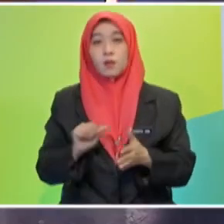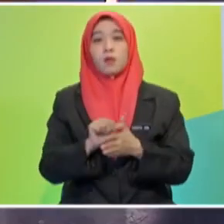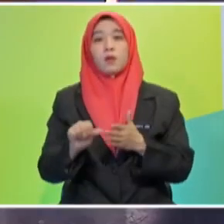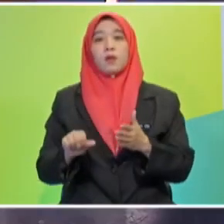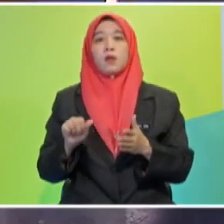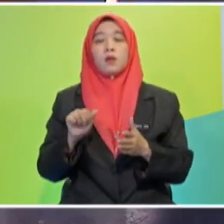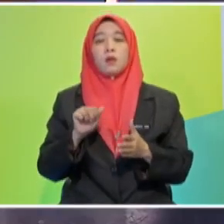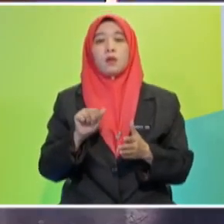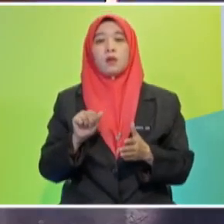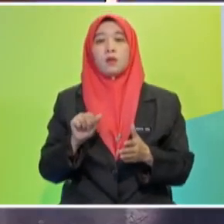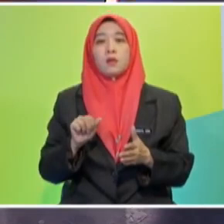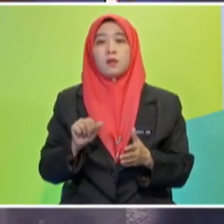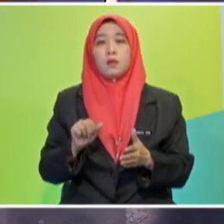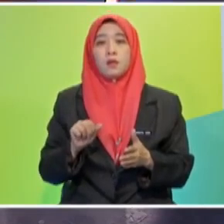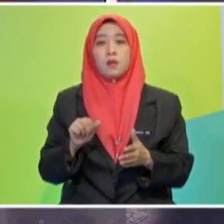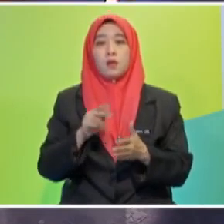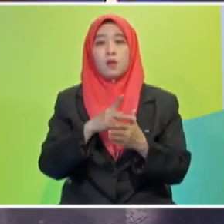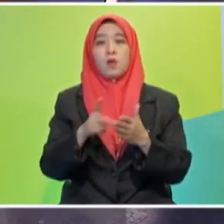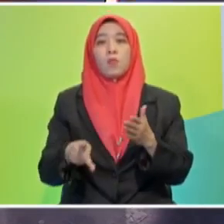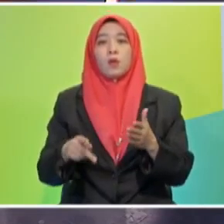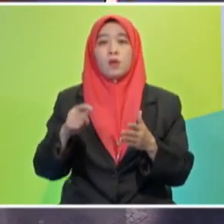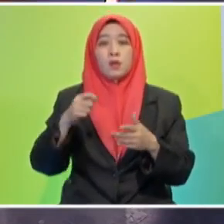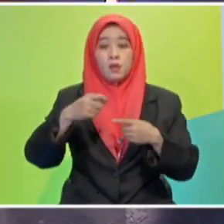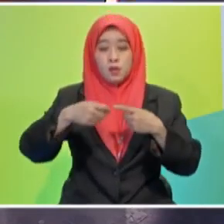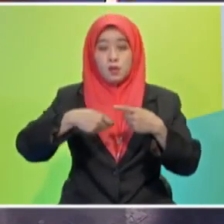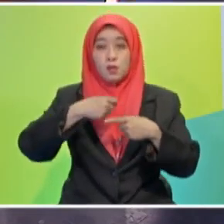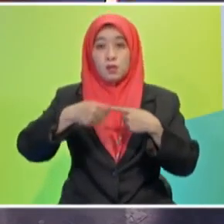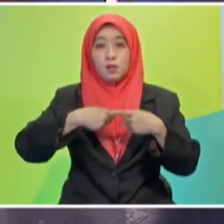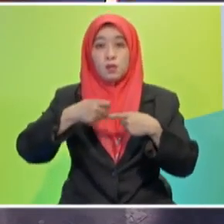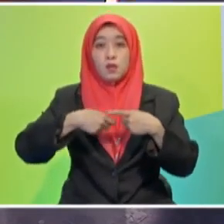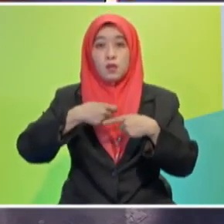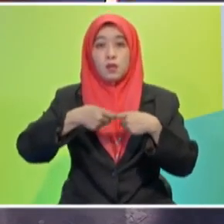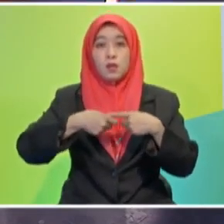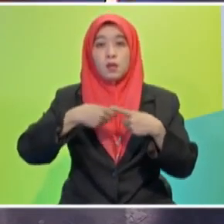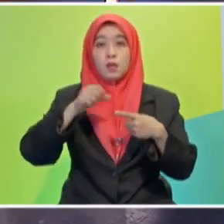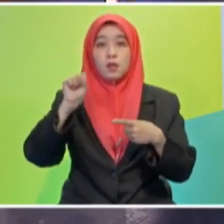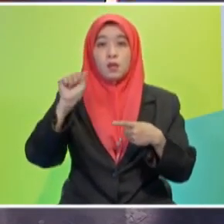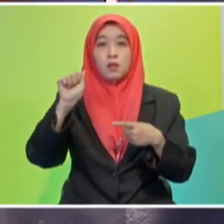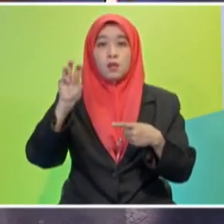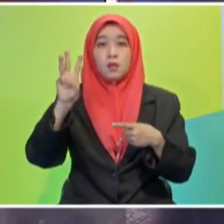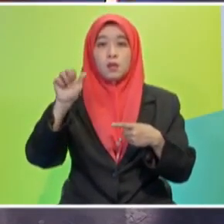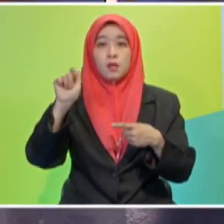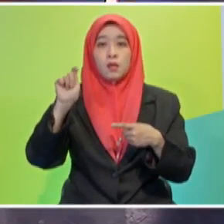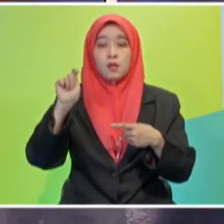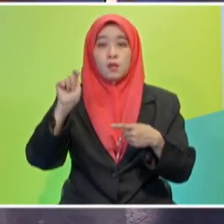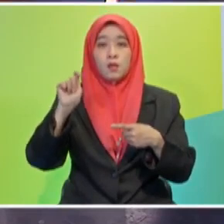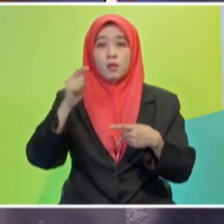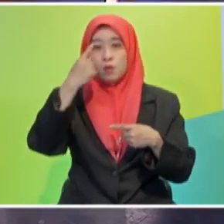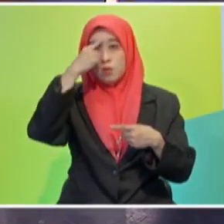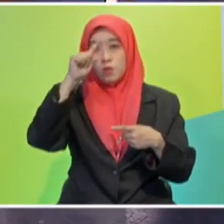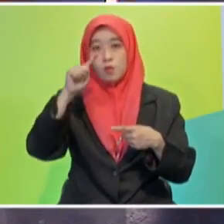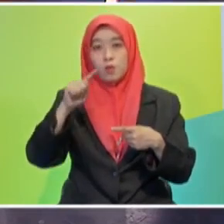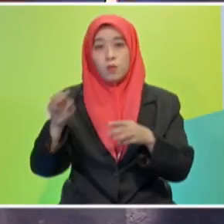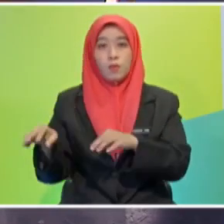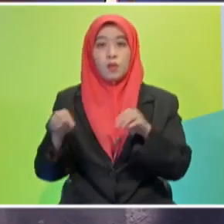ini ialah komponen apa Aiman? Tali sawat. Tali sawat. Okey. Jadi tali sawat berfungsi untuk apa Aiman? Berfungsi untuk